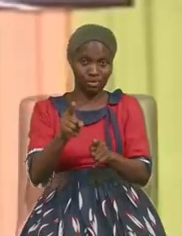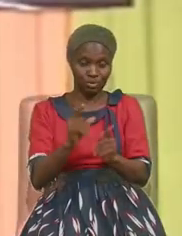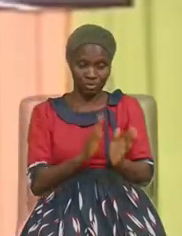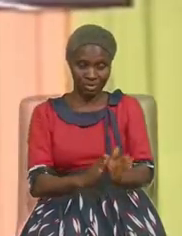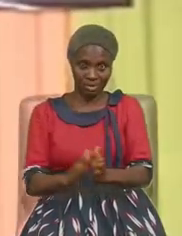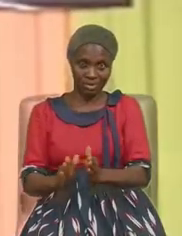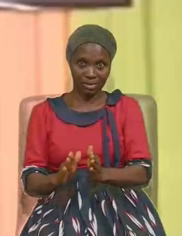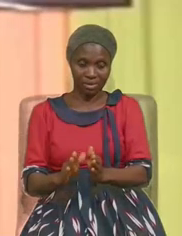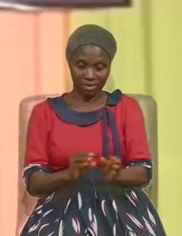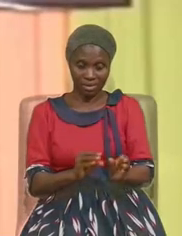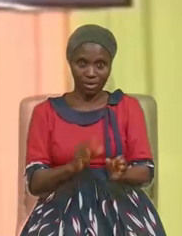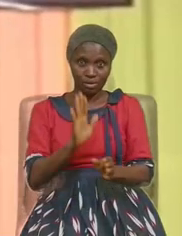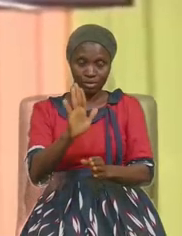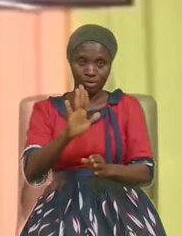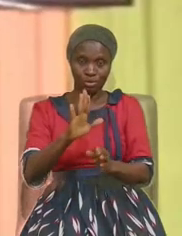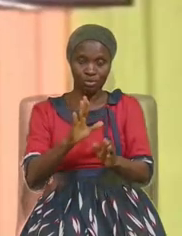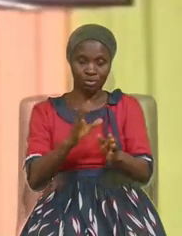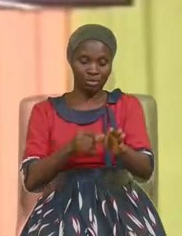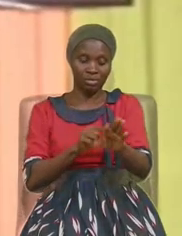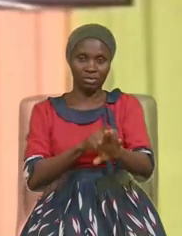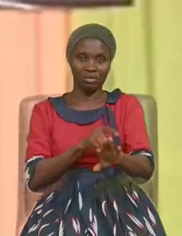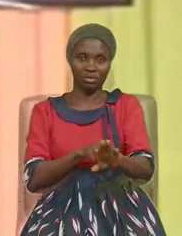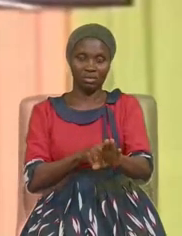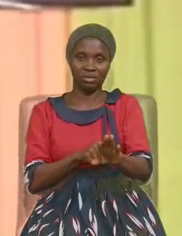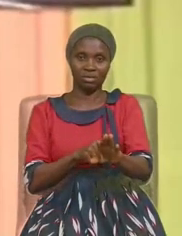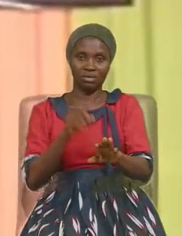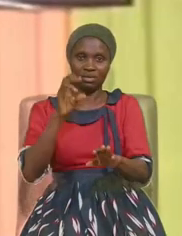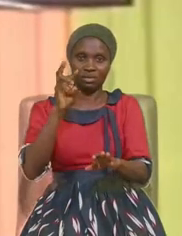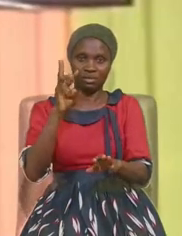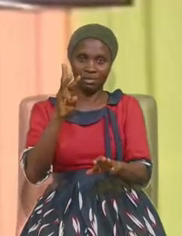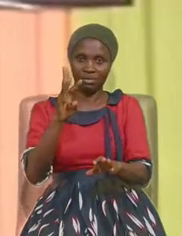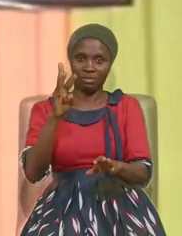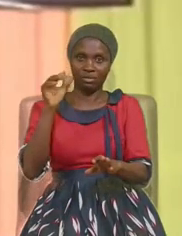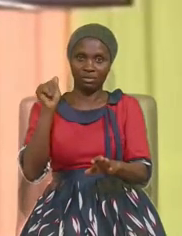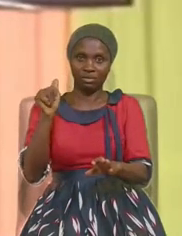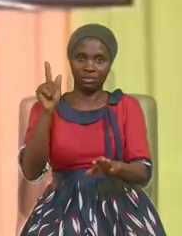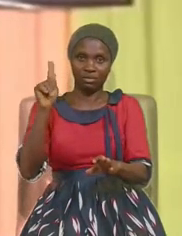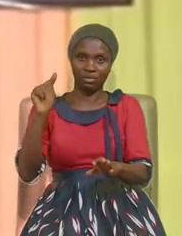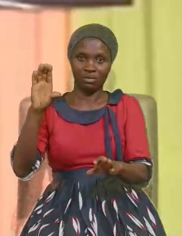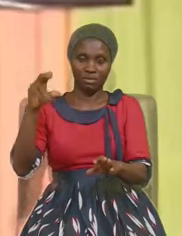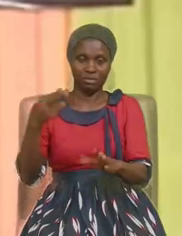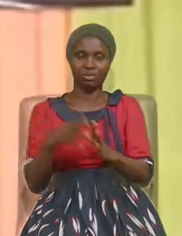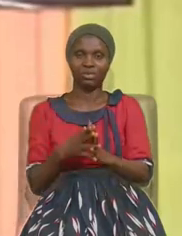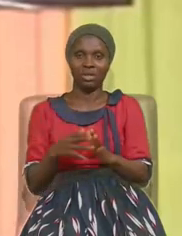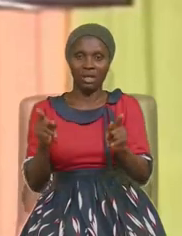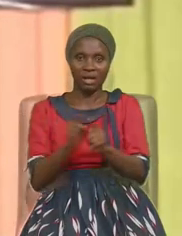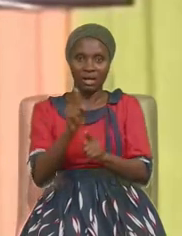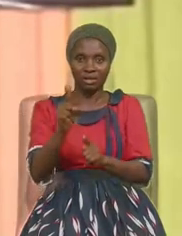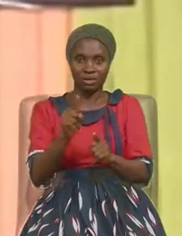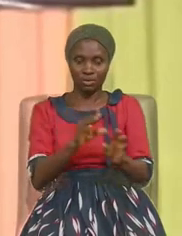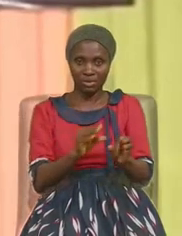Alors réglez vos affections et placez-les sur les choses d'en haut. Comme vous